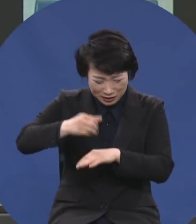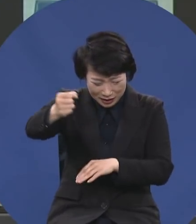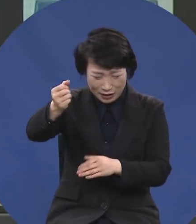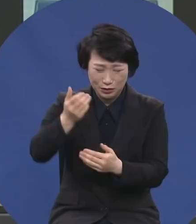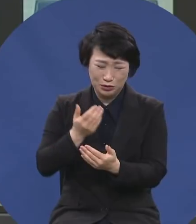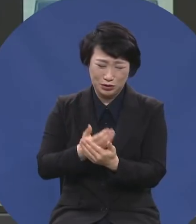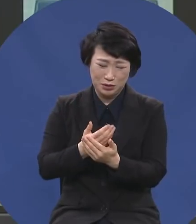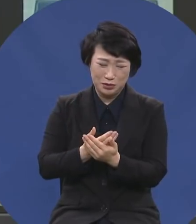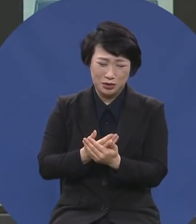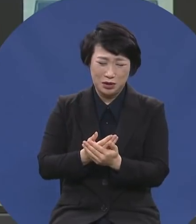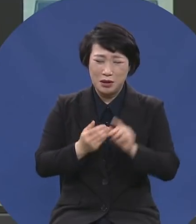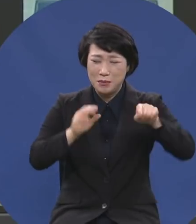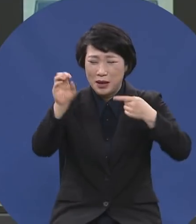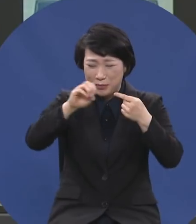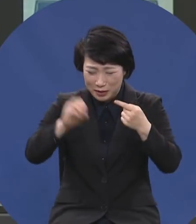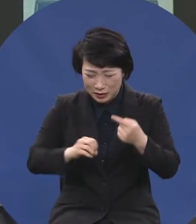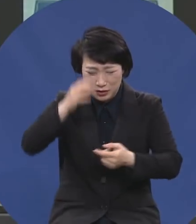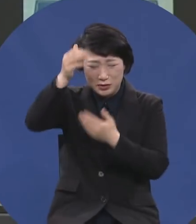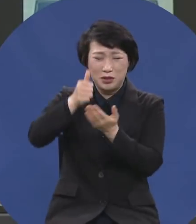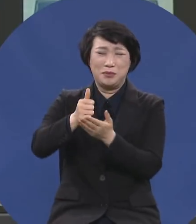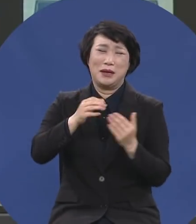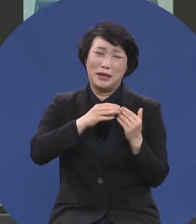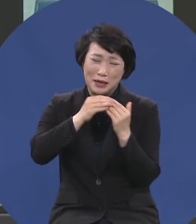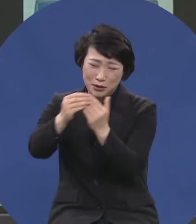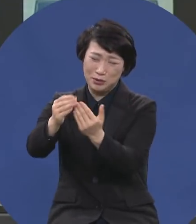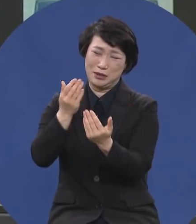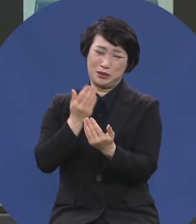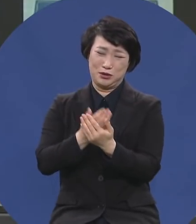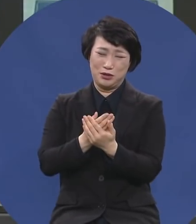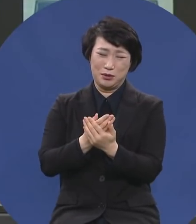가져주시고 100% 성령이 인도하옵소서.